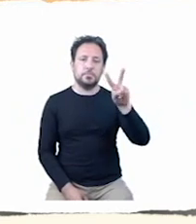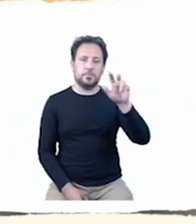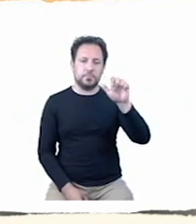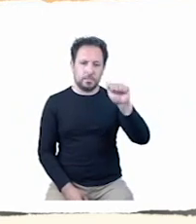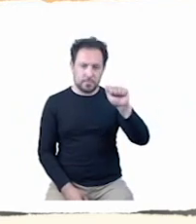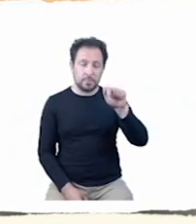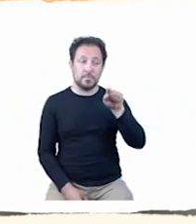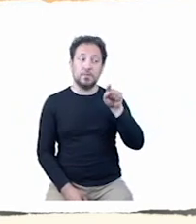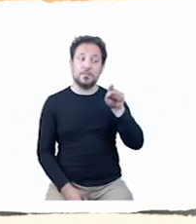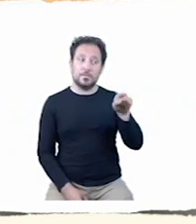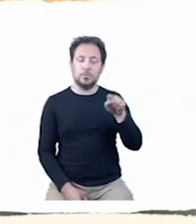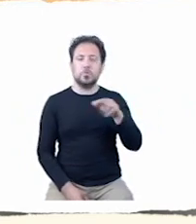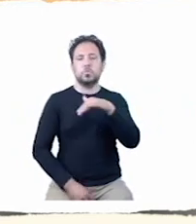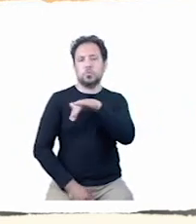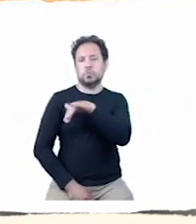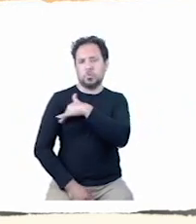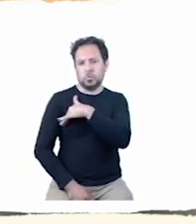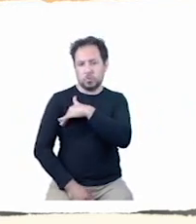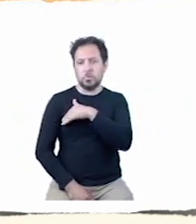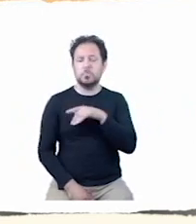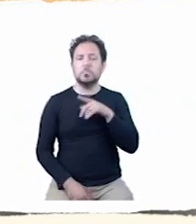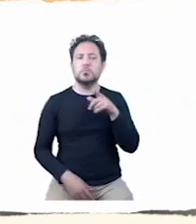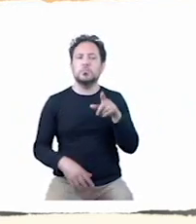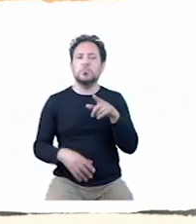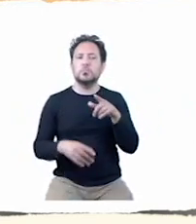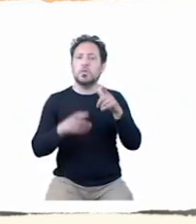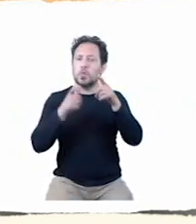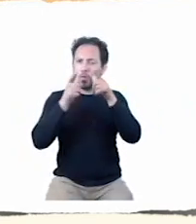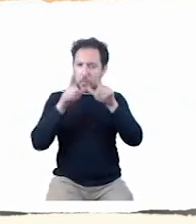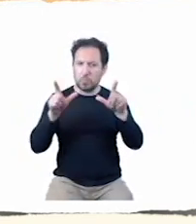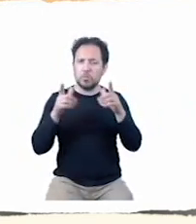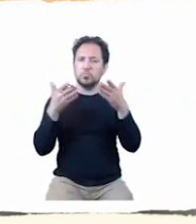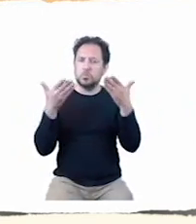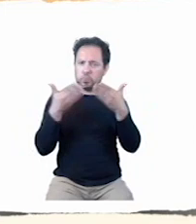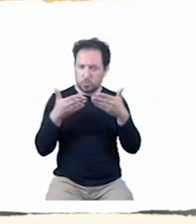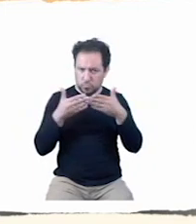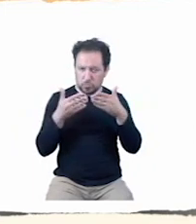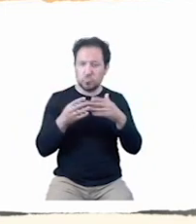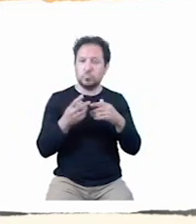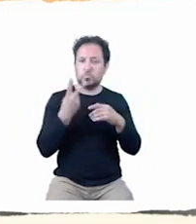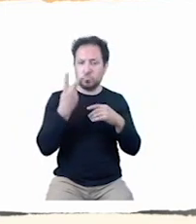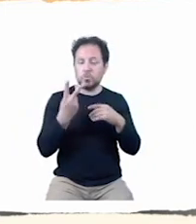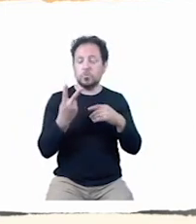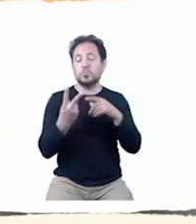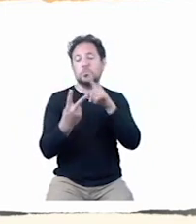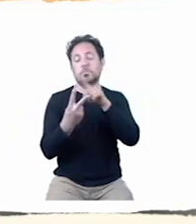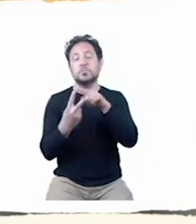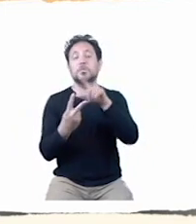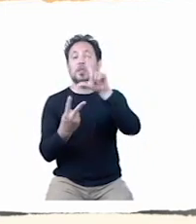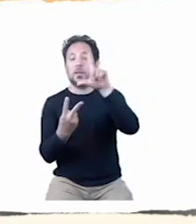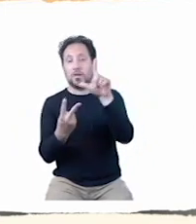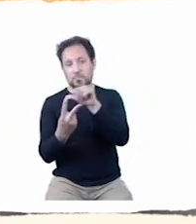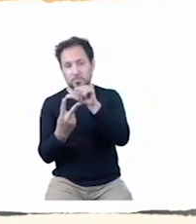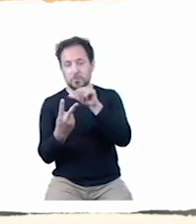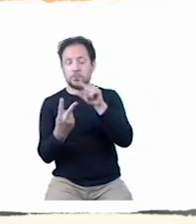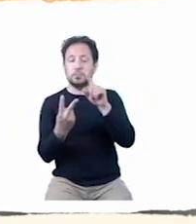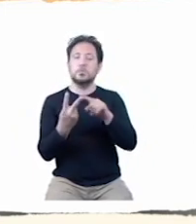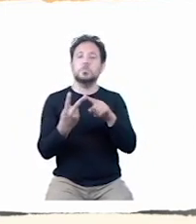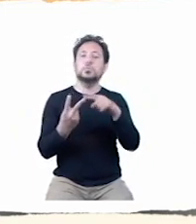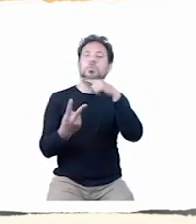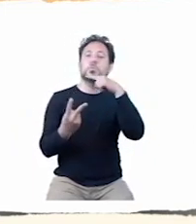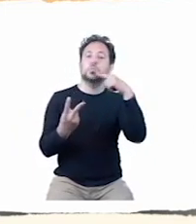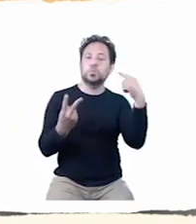Swartmore College. Il progetto è stato realizzato sotto la guida del prof Jean Myrus